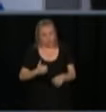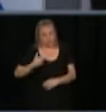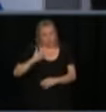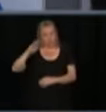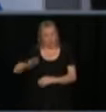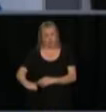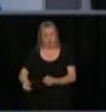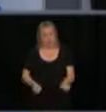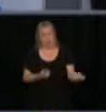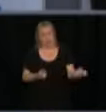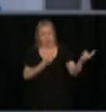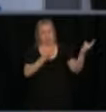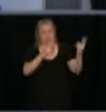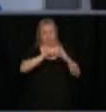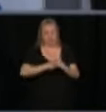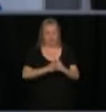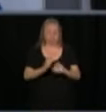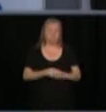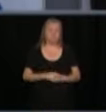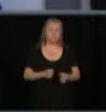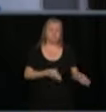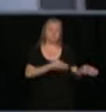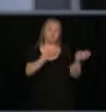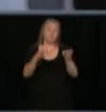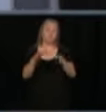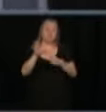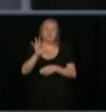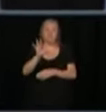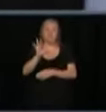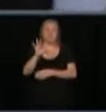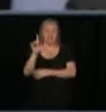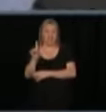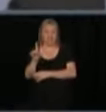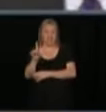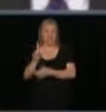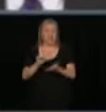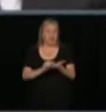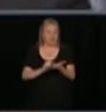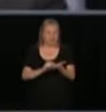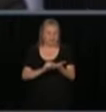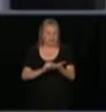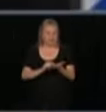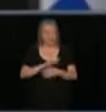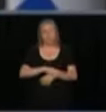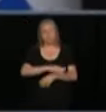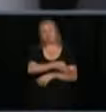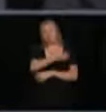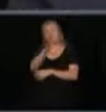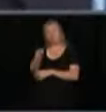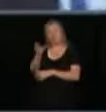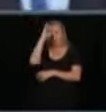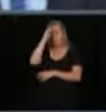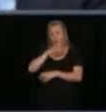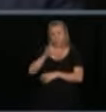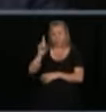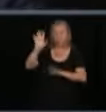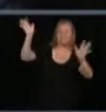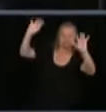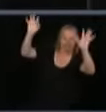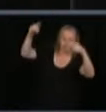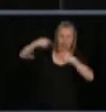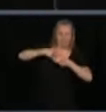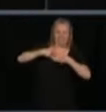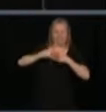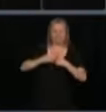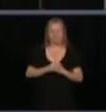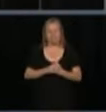Bonjour à vous trois. Monsieur Dubé, pour la vaccination obligatoire, je suis ici. Pour la vaccination obligatoire des travailleurs